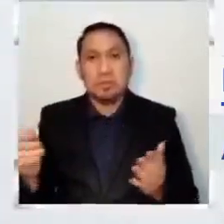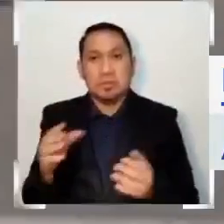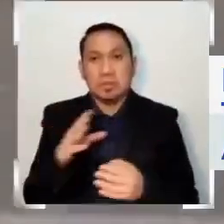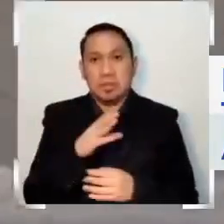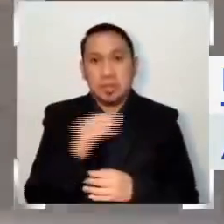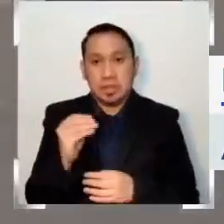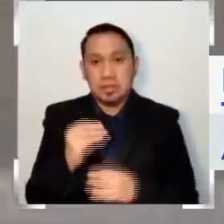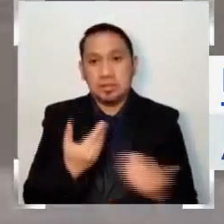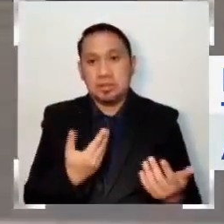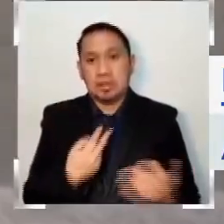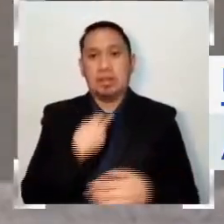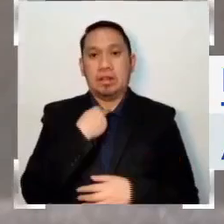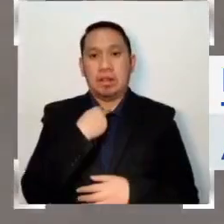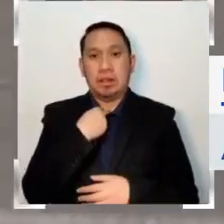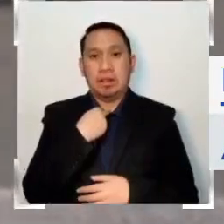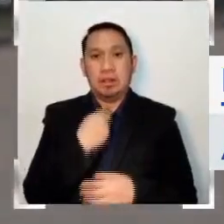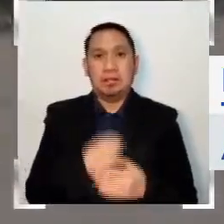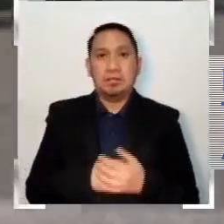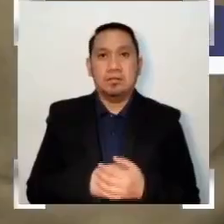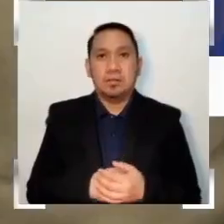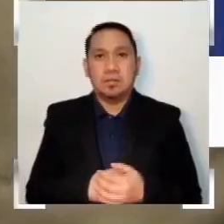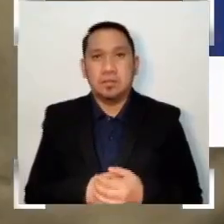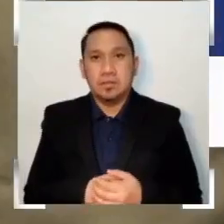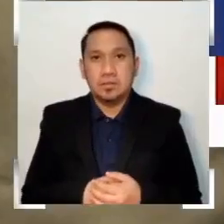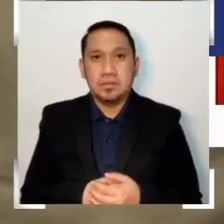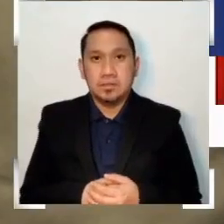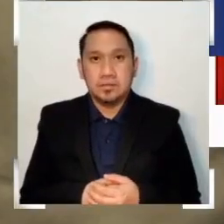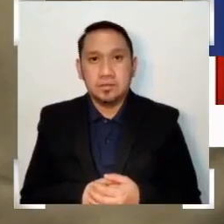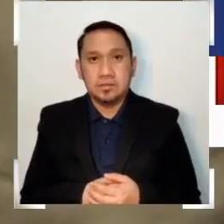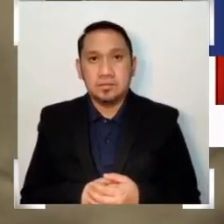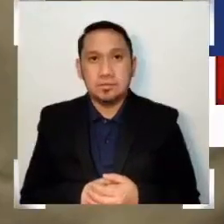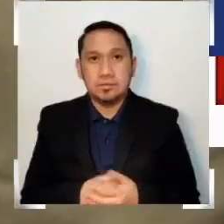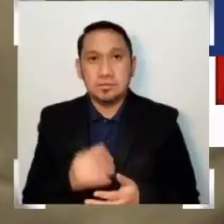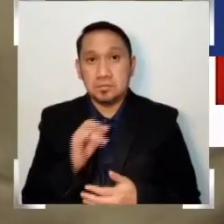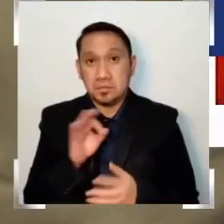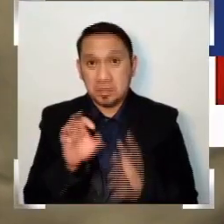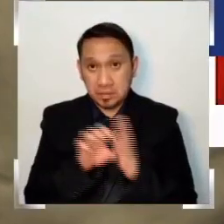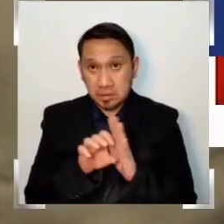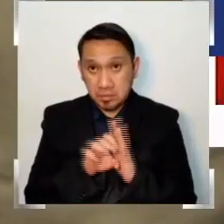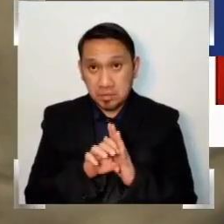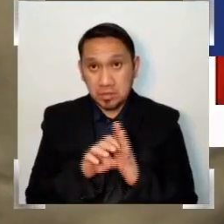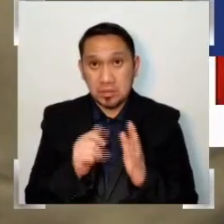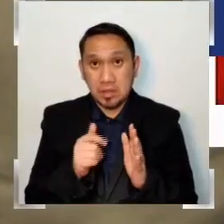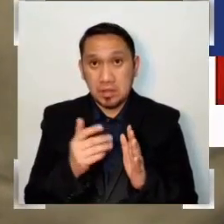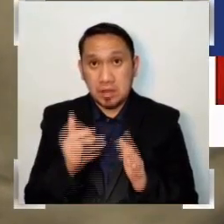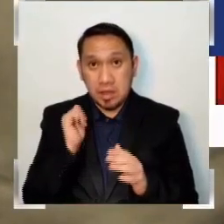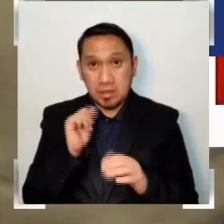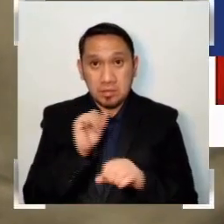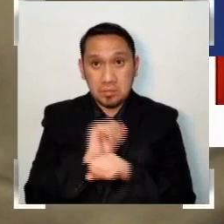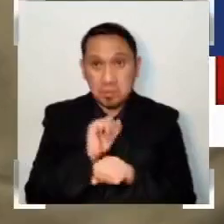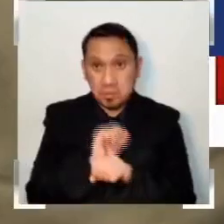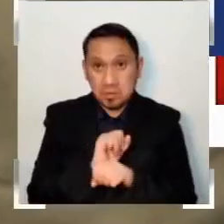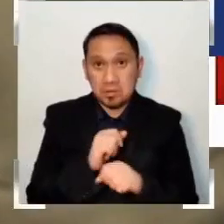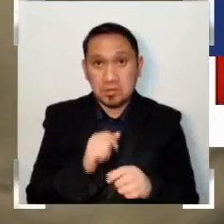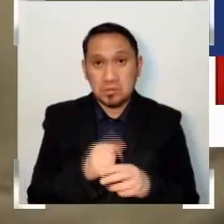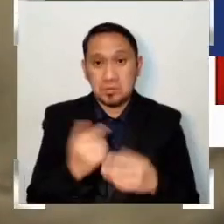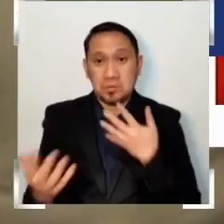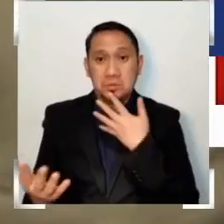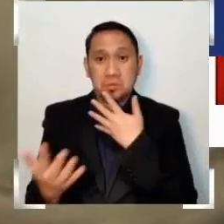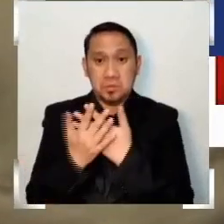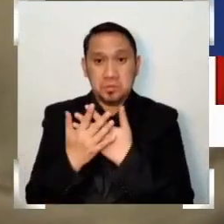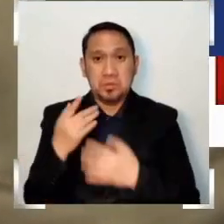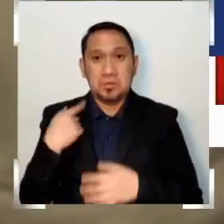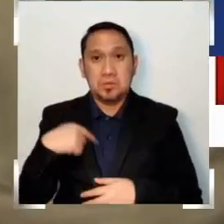ang bagay na hindi nila gustong gawin. Kung ayaw namin magtrabaho, ikukulong naman kami.